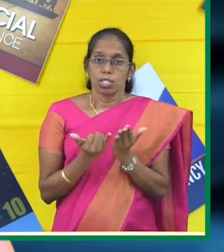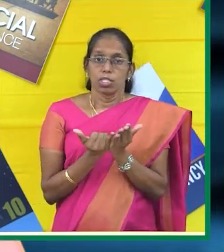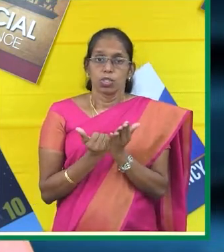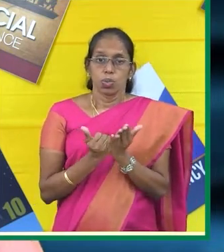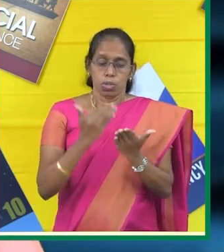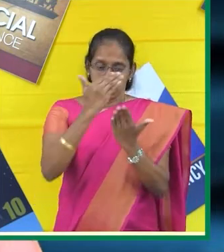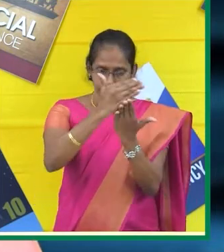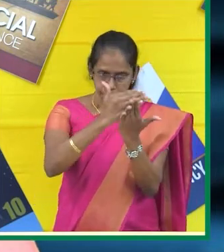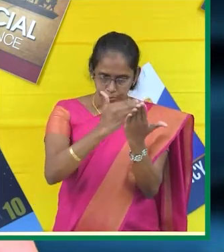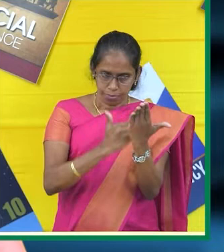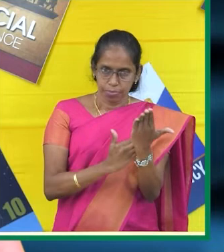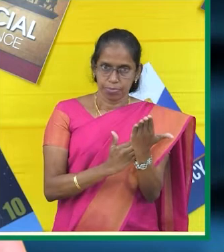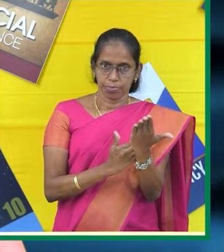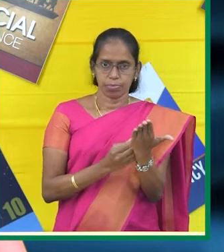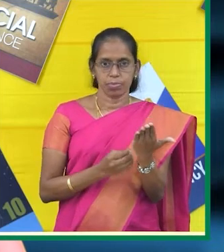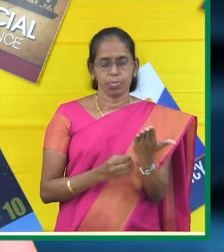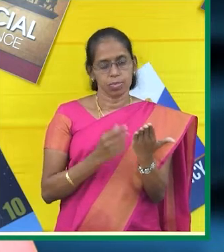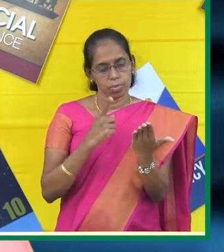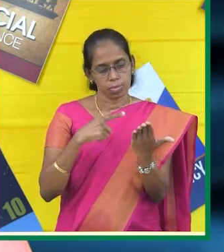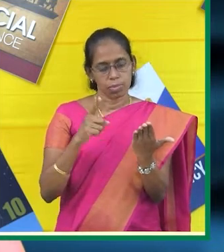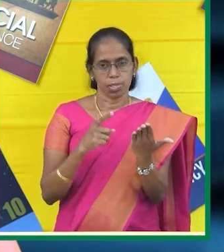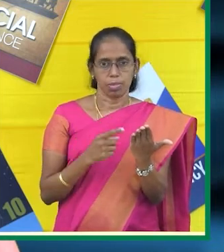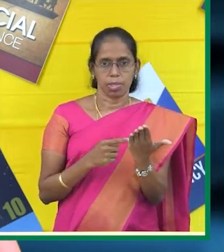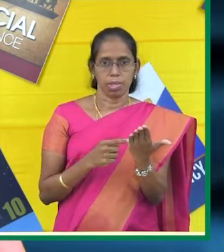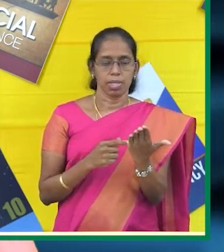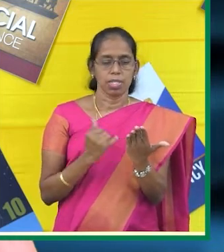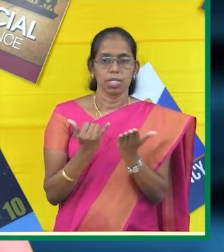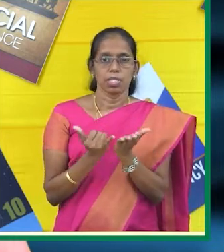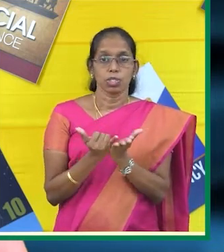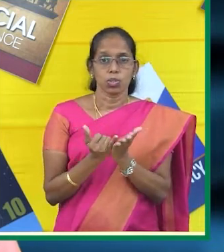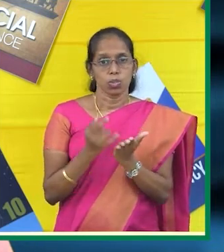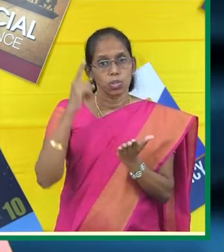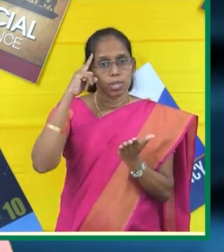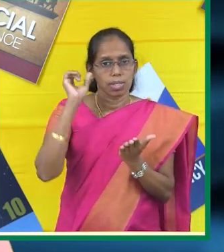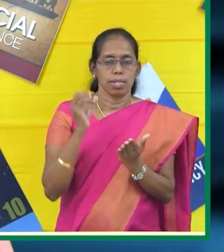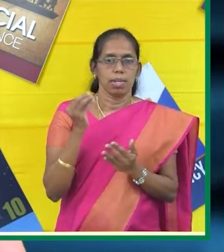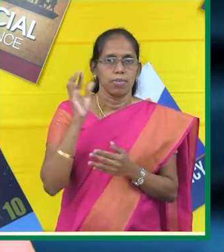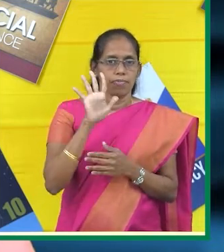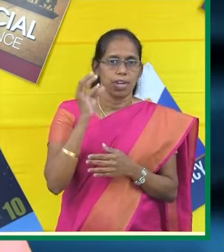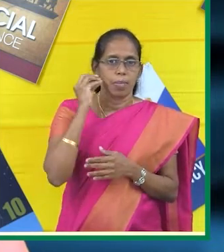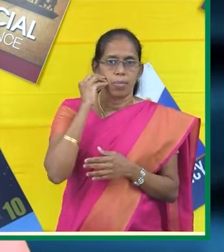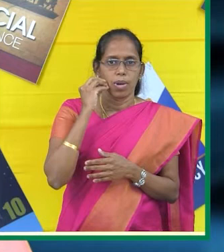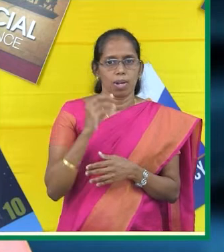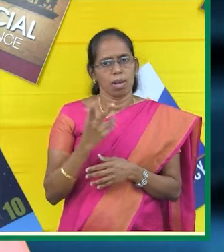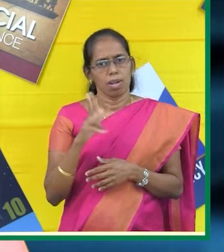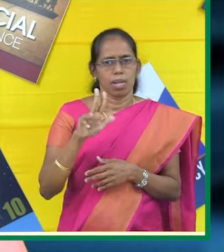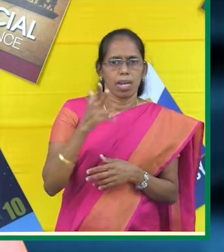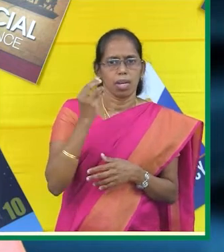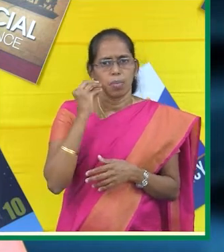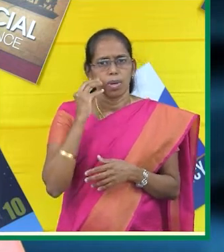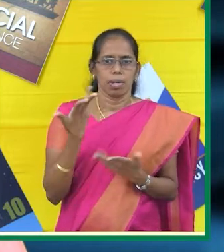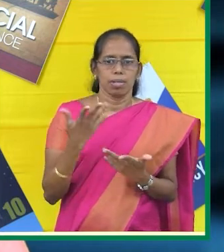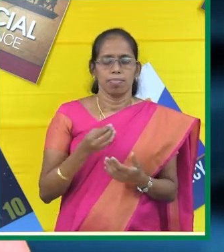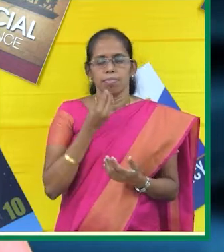முழுமையாக சீக்வென்ஷியல் ஆர்டரில் சரியான முறையில் கதையை நாம் தெரிந்திருந்தால் அது 5 மதிப்பெண் வினாவாக இருக்கட்டும்